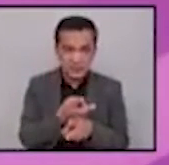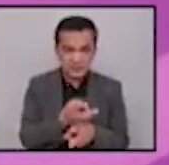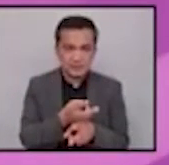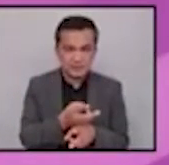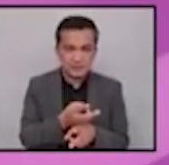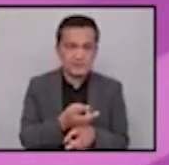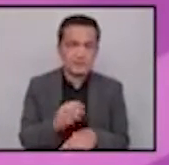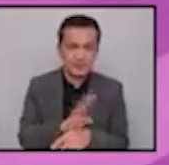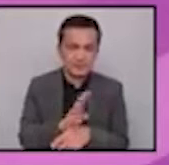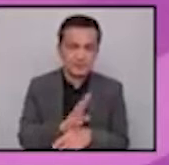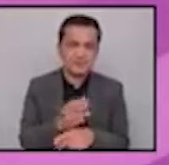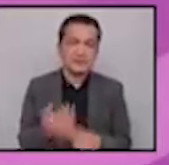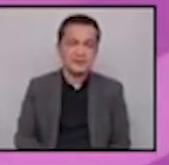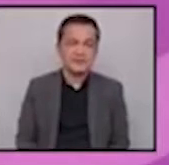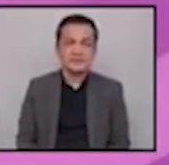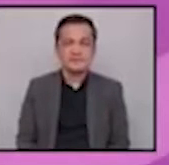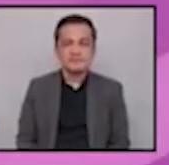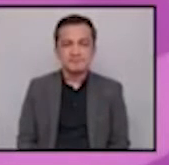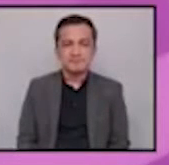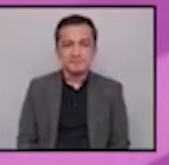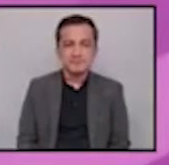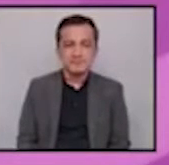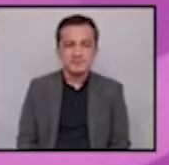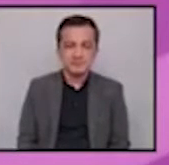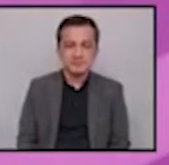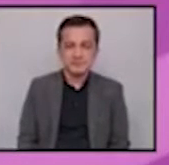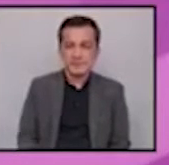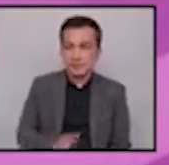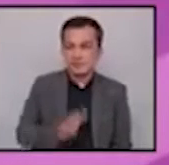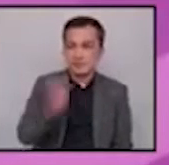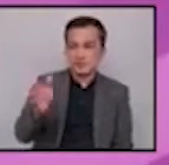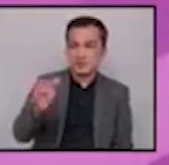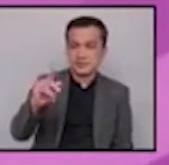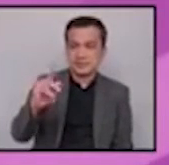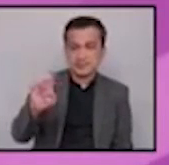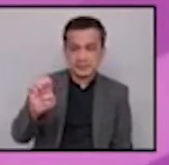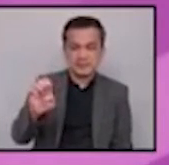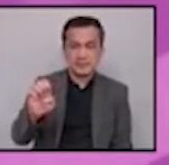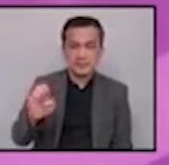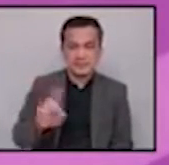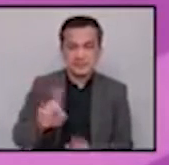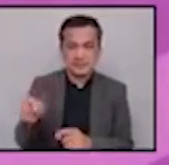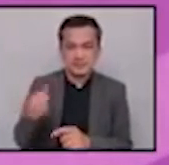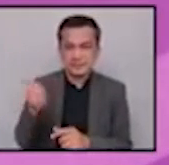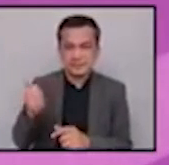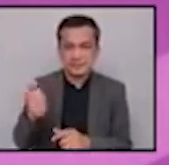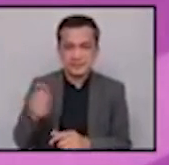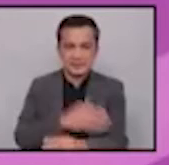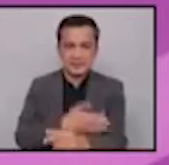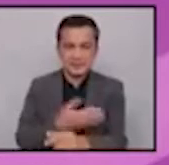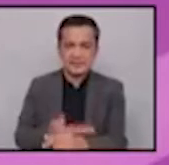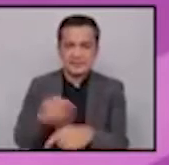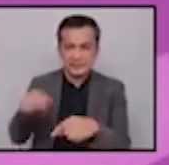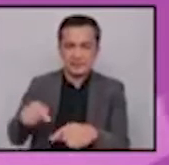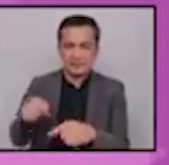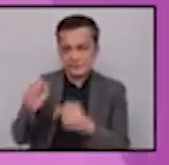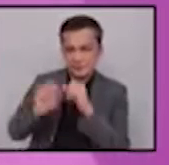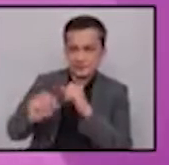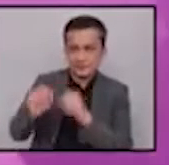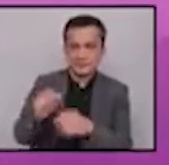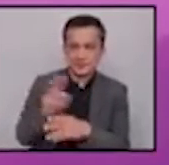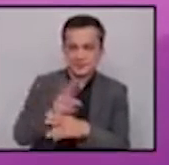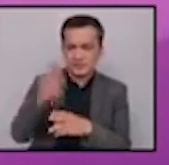lang. Tapos, punta ko dito sa Jade, sa kapang anak, dito ako nagsusumba. Every weekend nandito